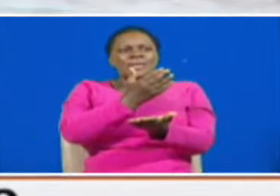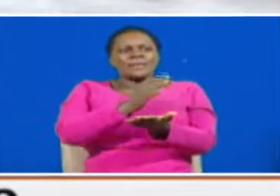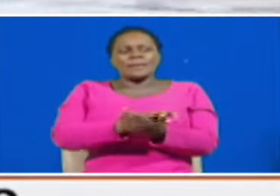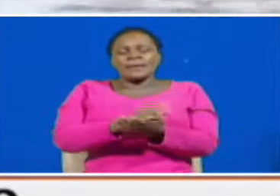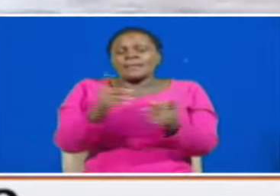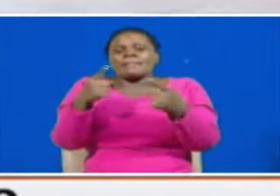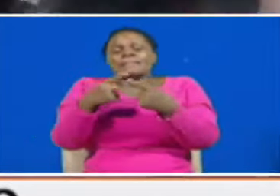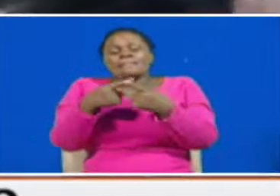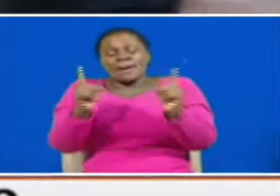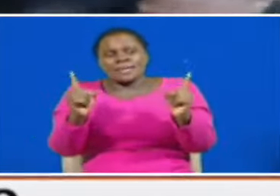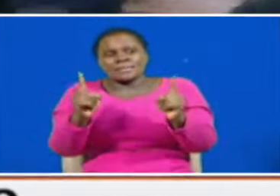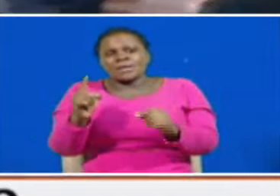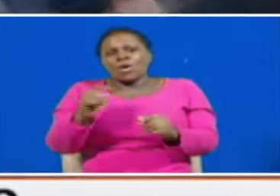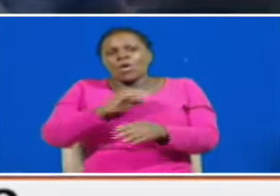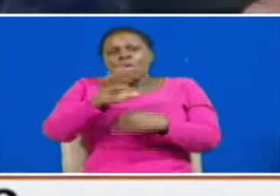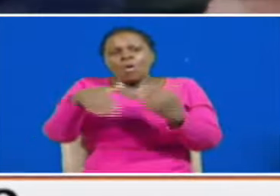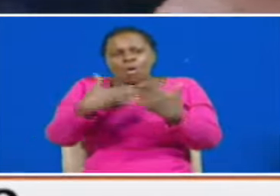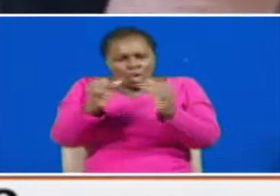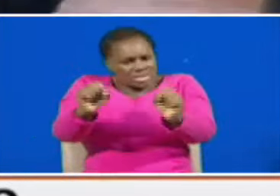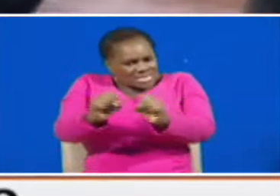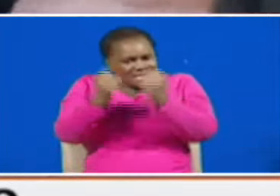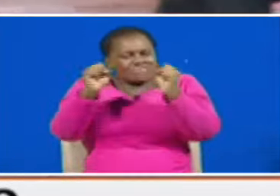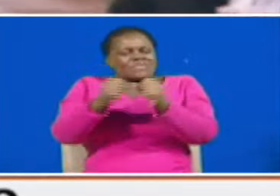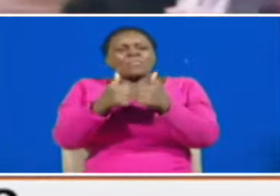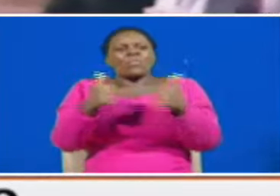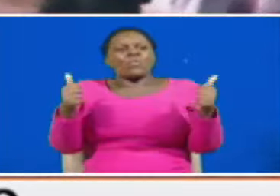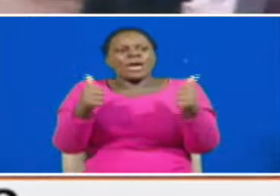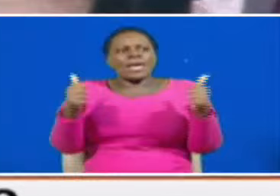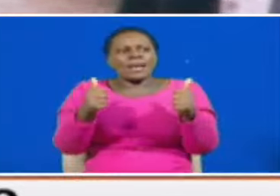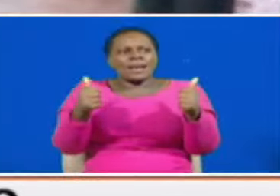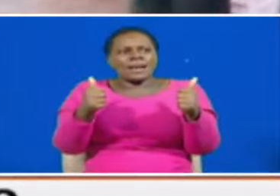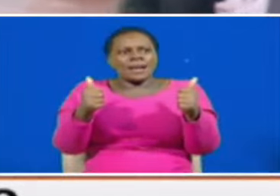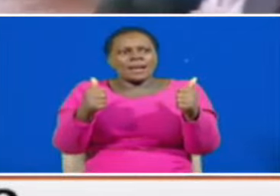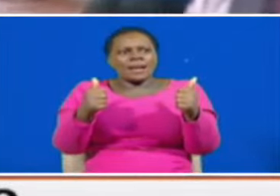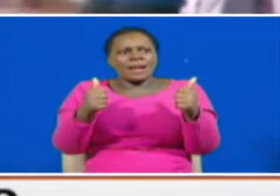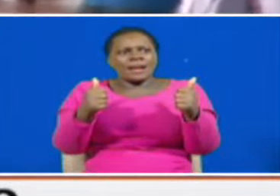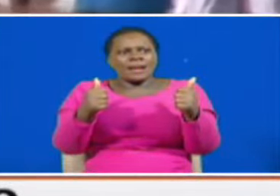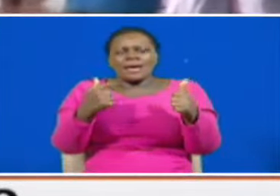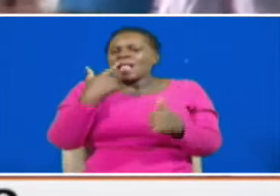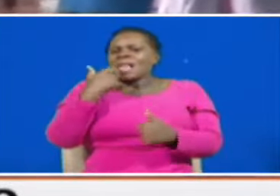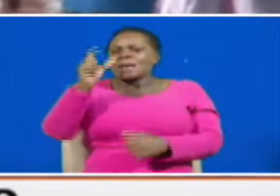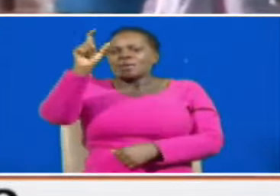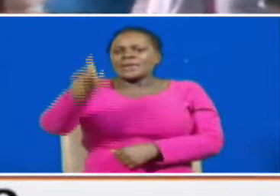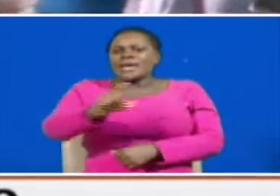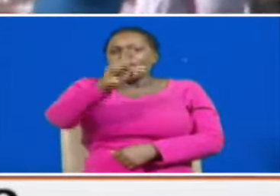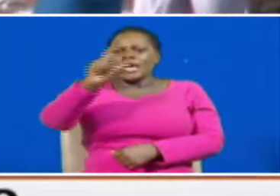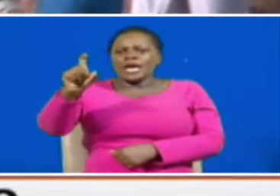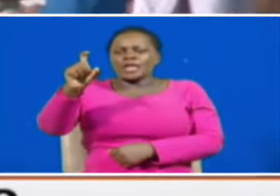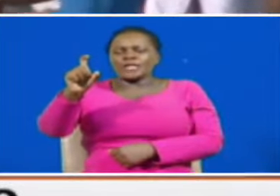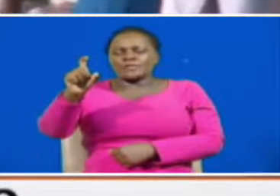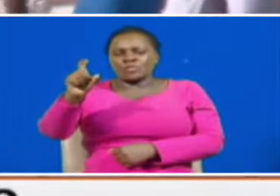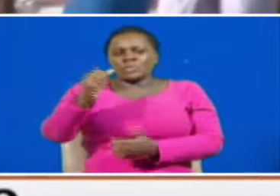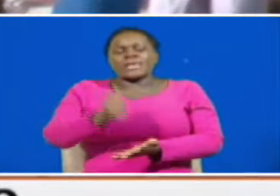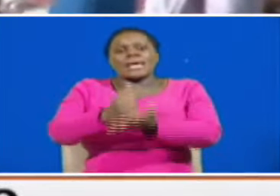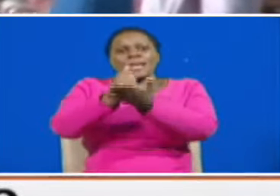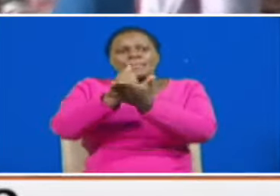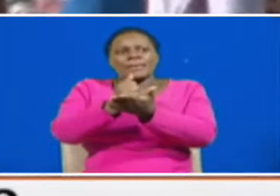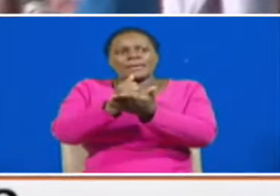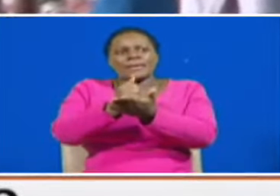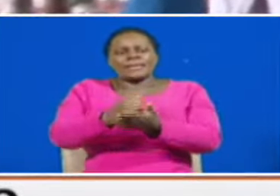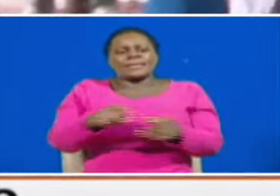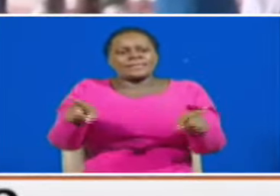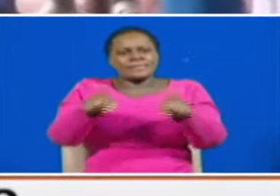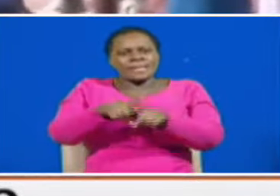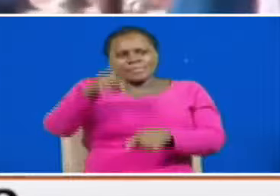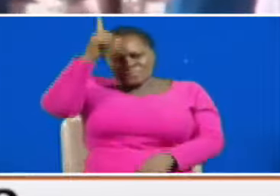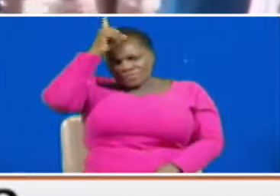Hata hivyo, abiria wote waliokolewa kufuatia juhudi za Msalaba Mwekundu na vitengo vya usalama. Na katika kijiji